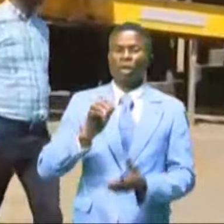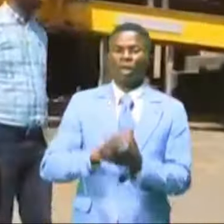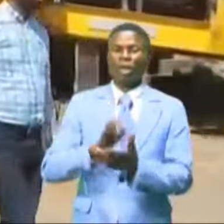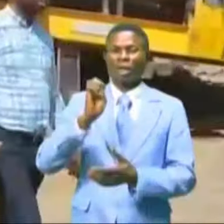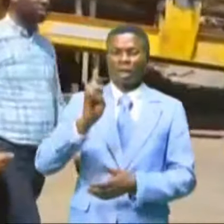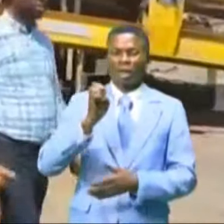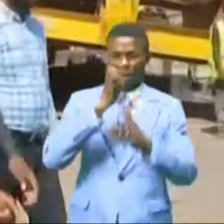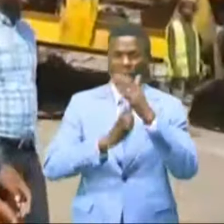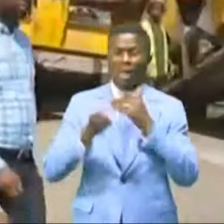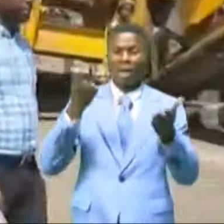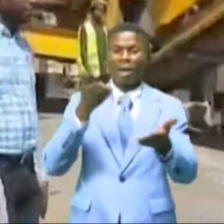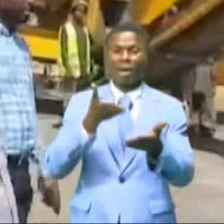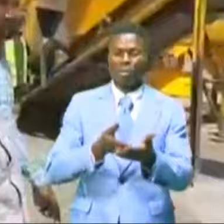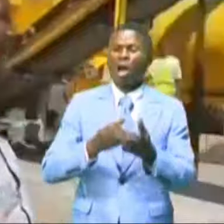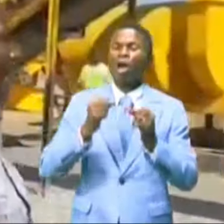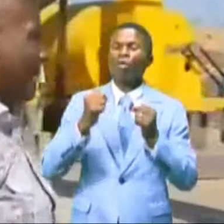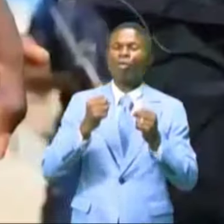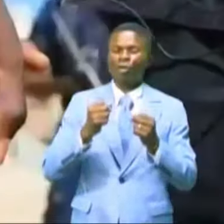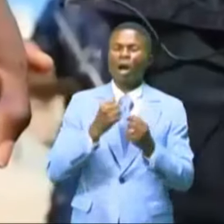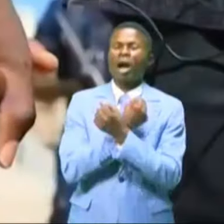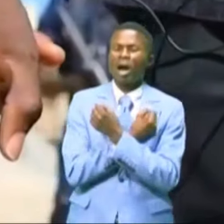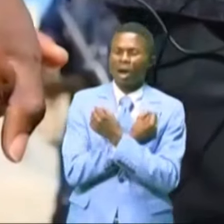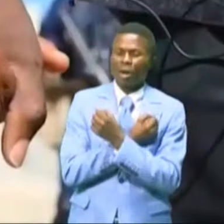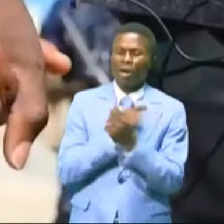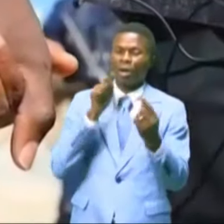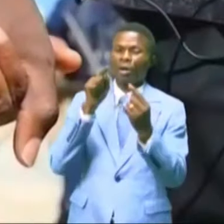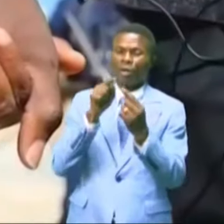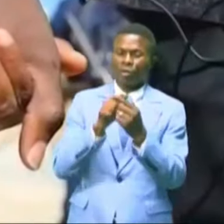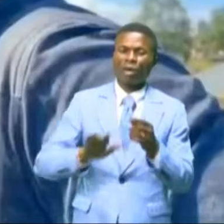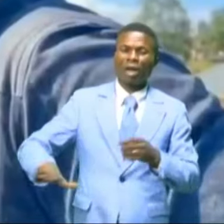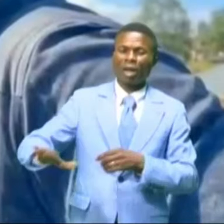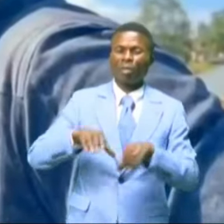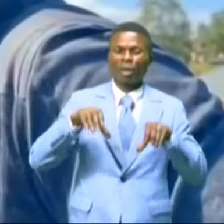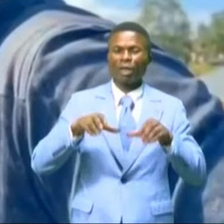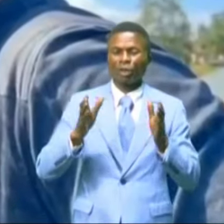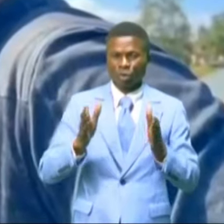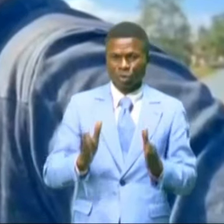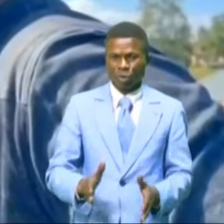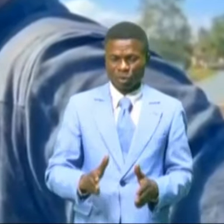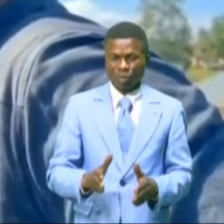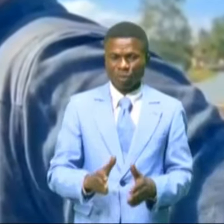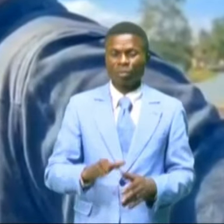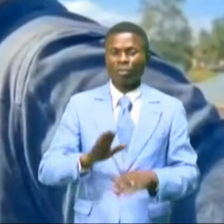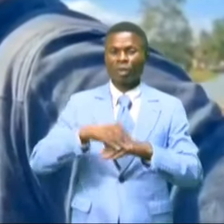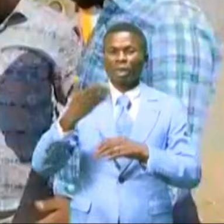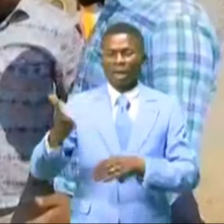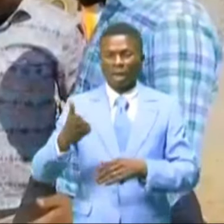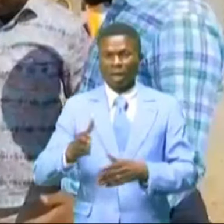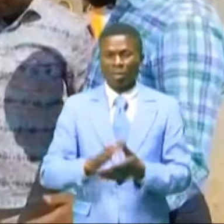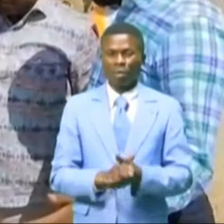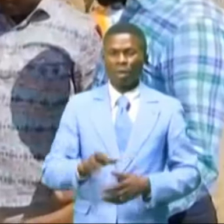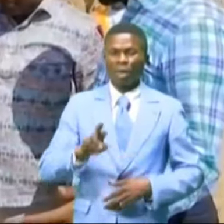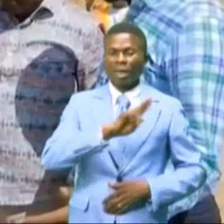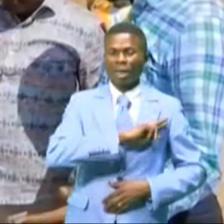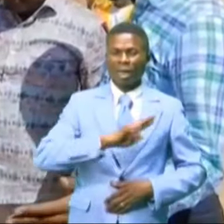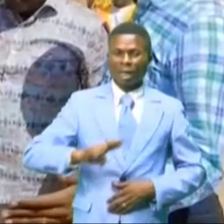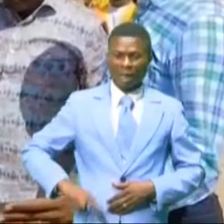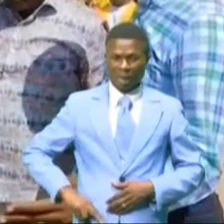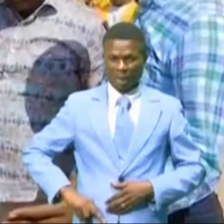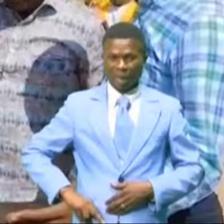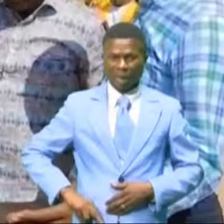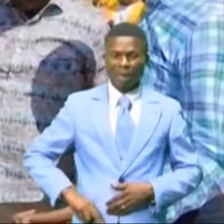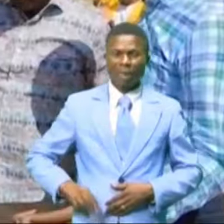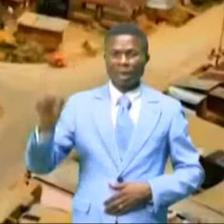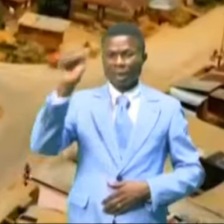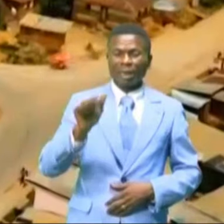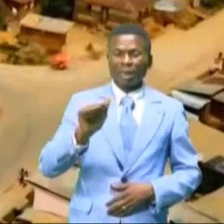une preuve éloquente de son amour envers la nation congolaise. À l'instar de la reine de Saba, Roland Dallon a